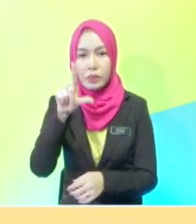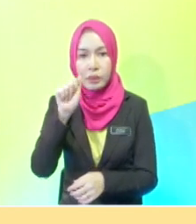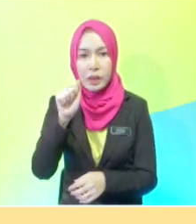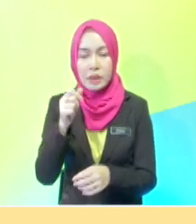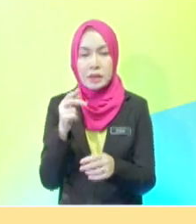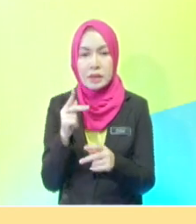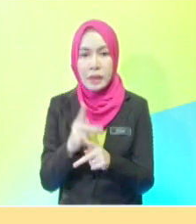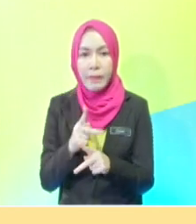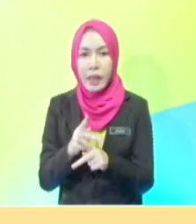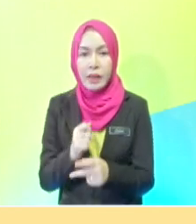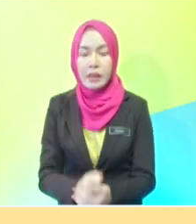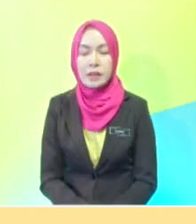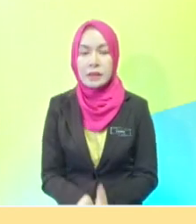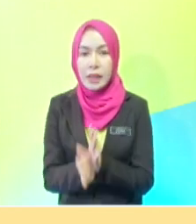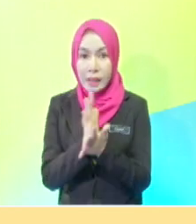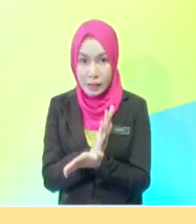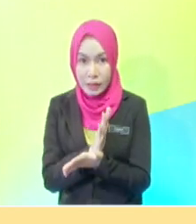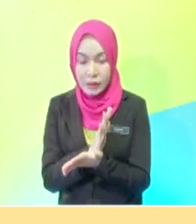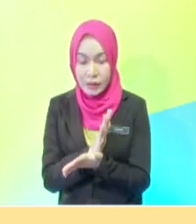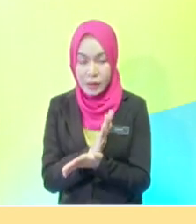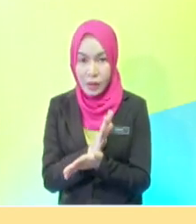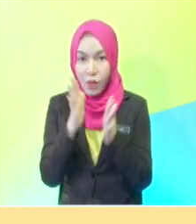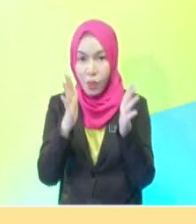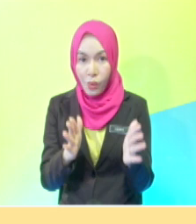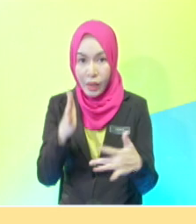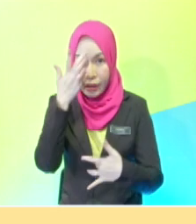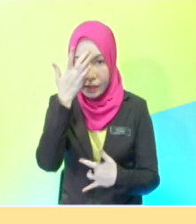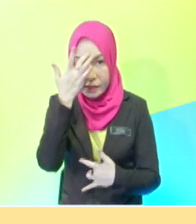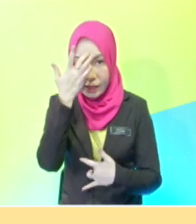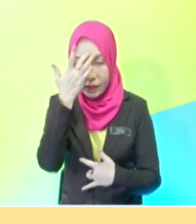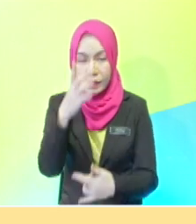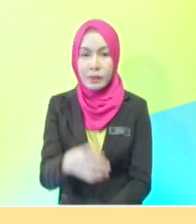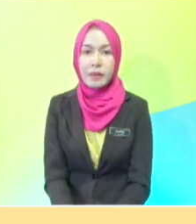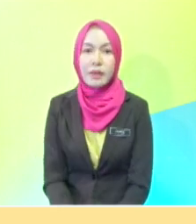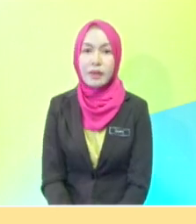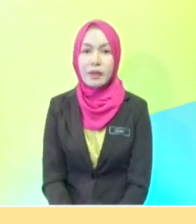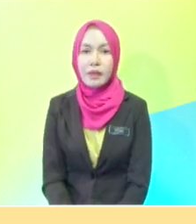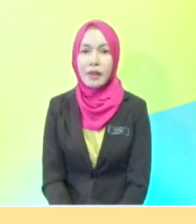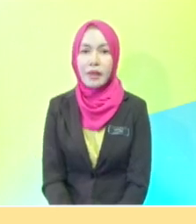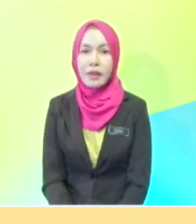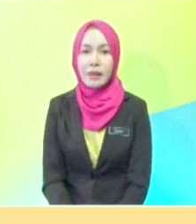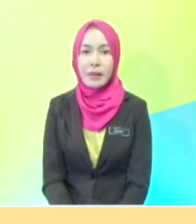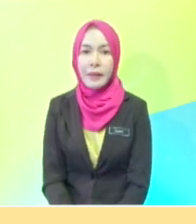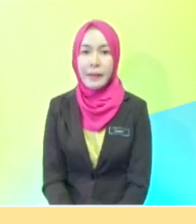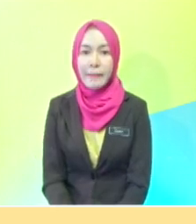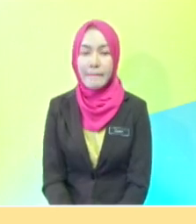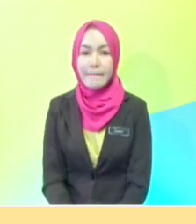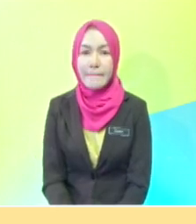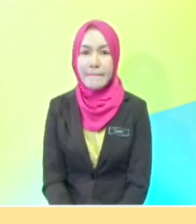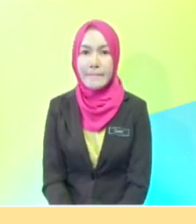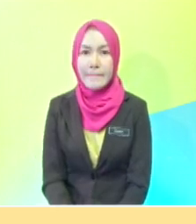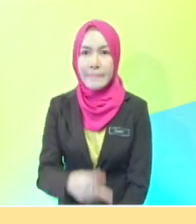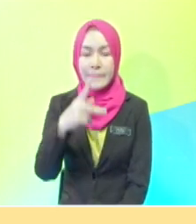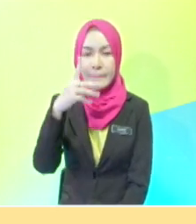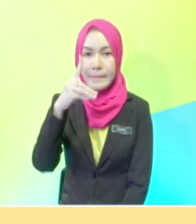seseorang itu atau kita betis melitus pernah dengar orang kencing manis oke orang kencing manis atau